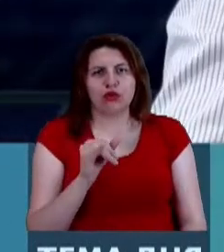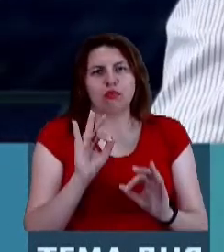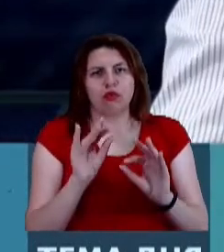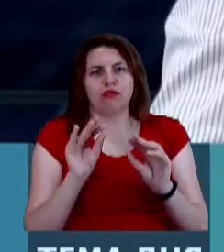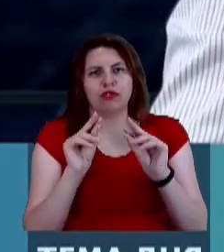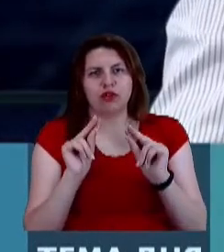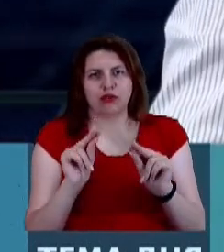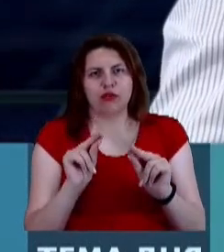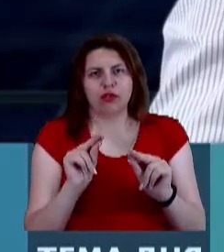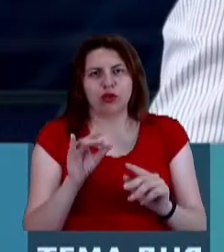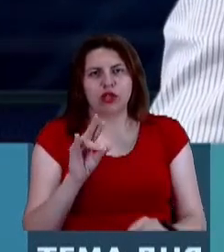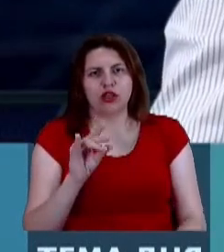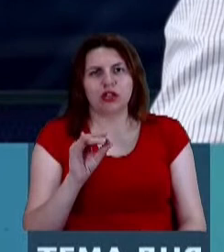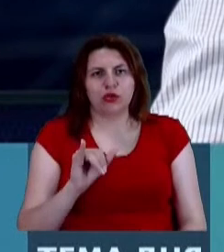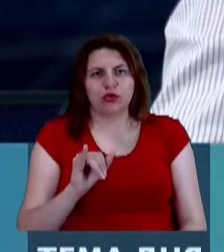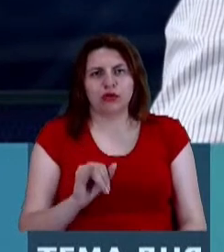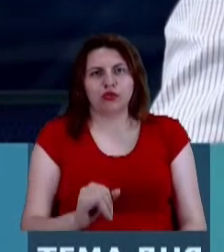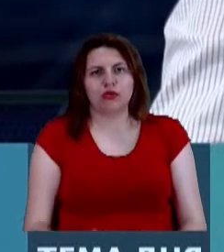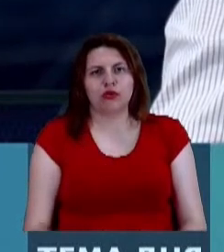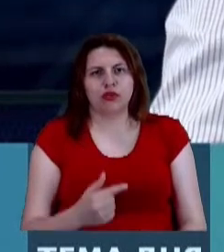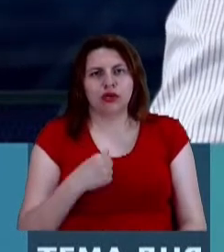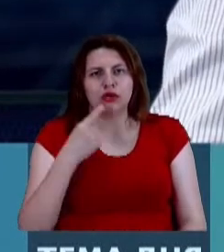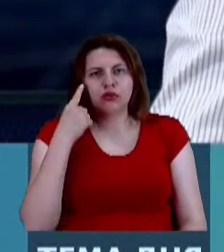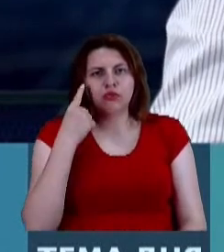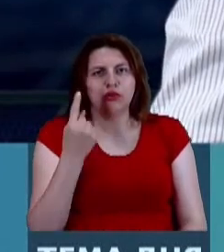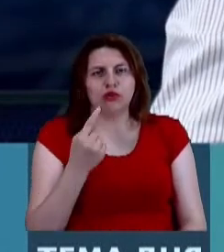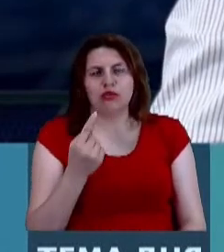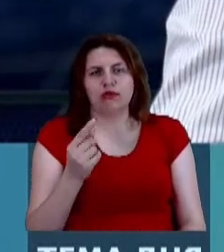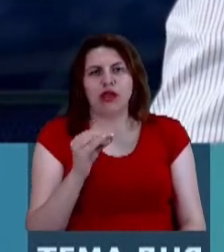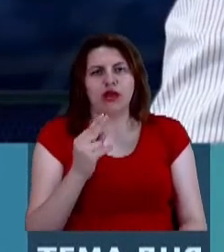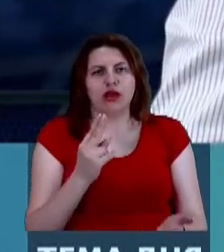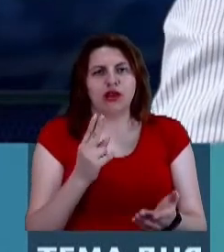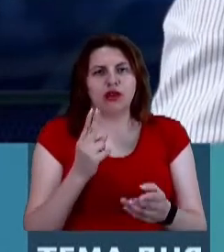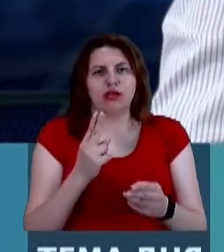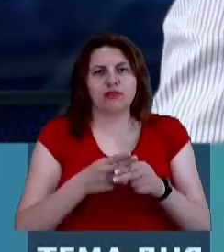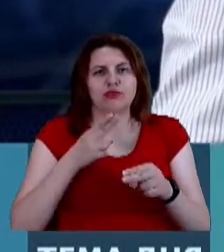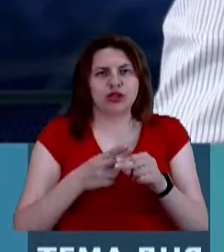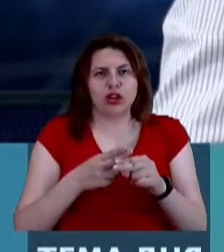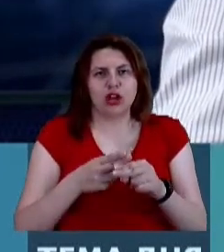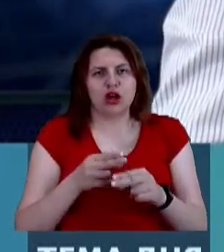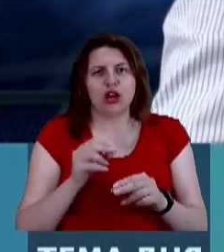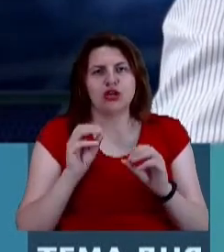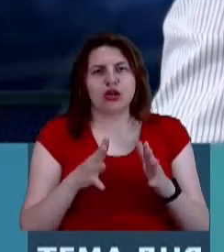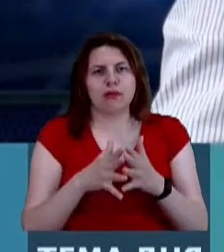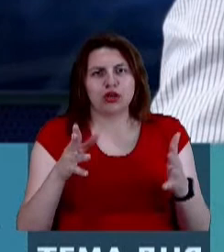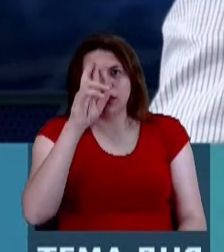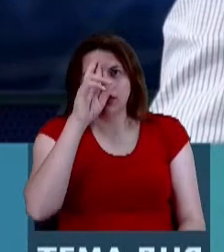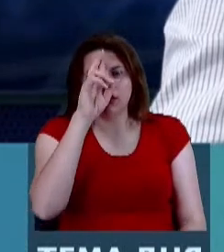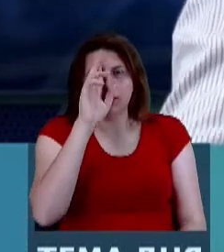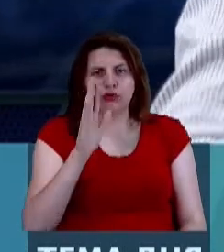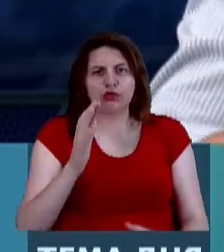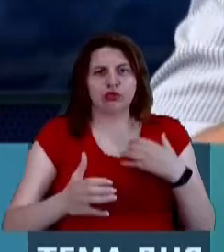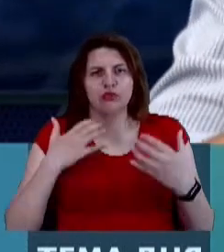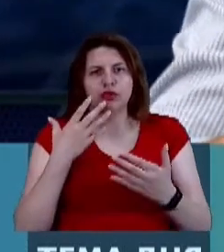Ні, я думаю, що одне іншому не заважає насправді. І чим більше держава буде турбуватися про свою